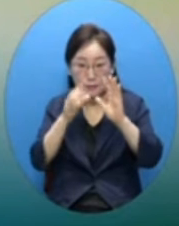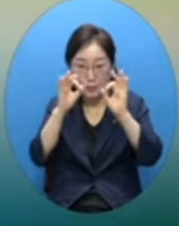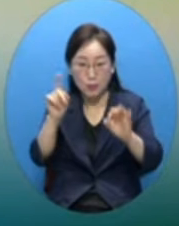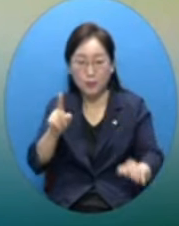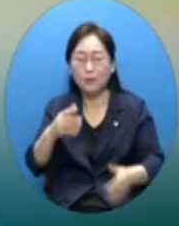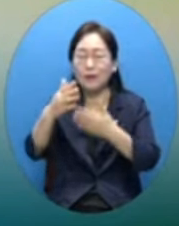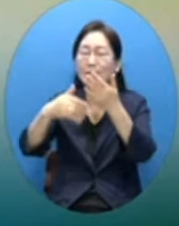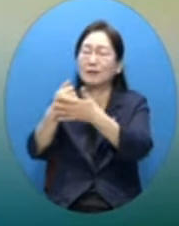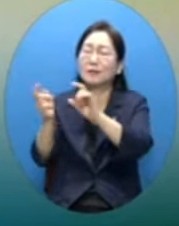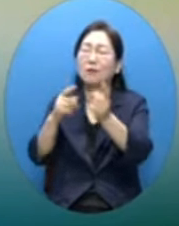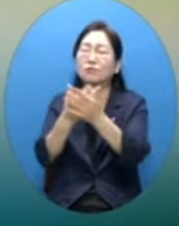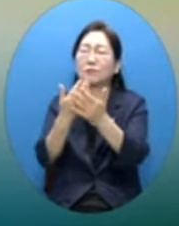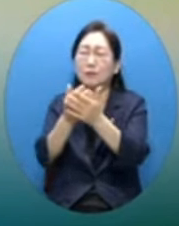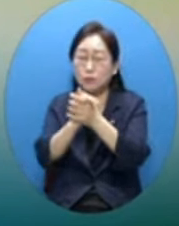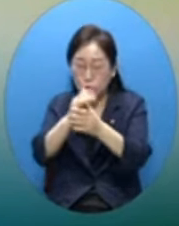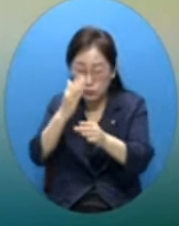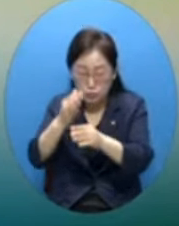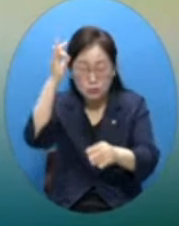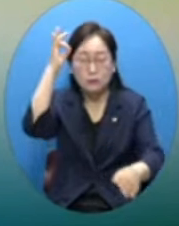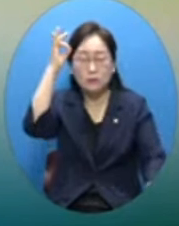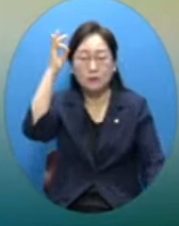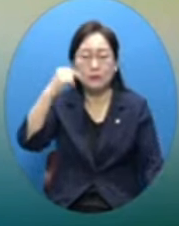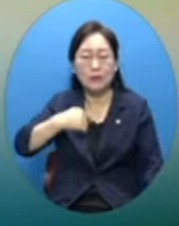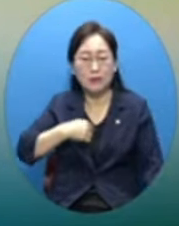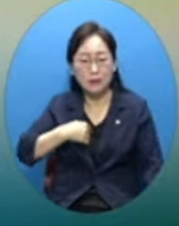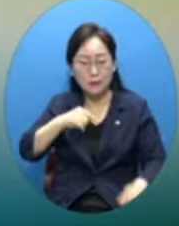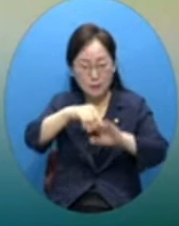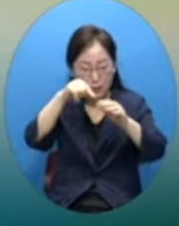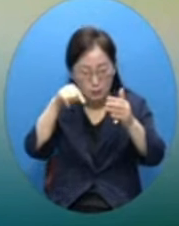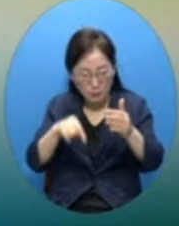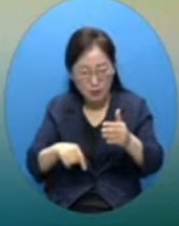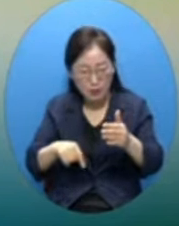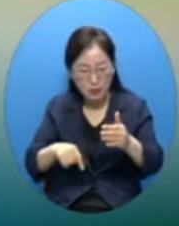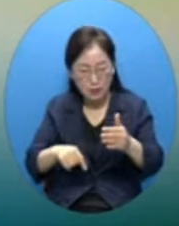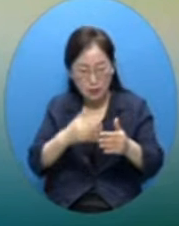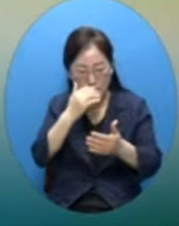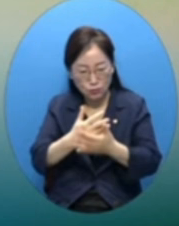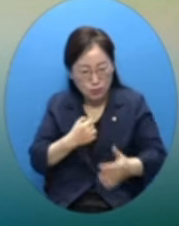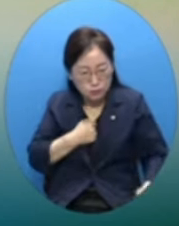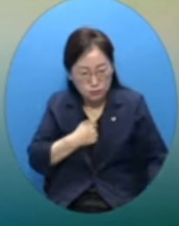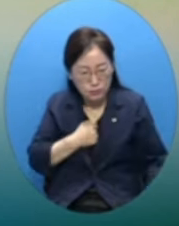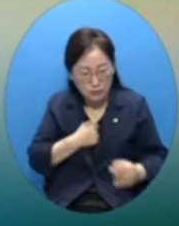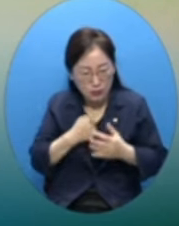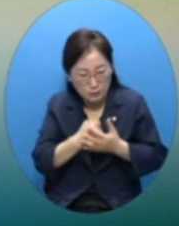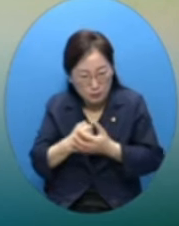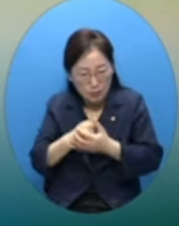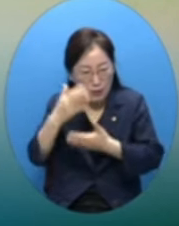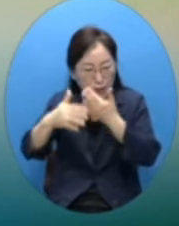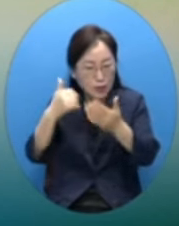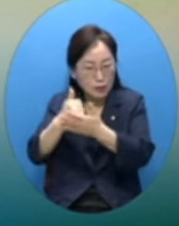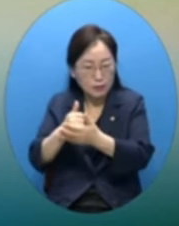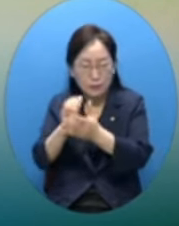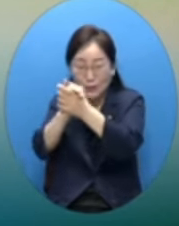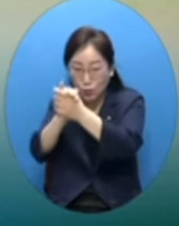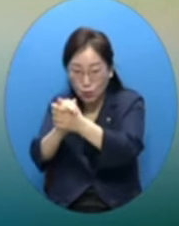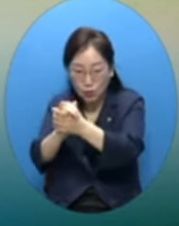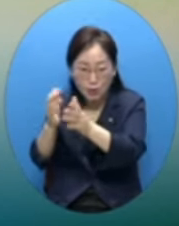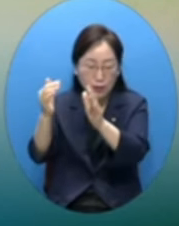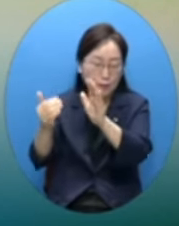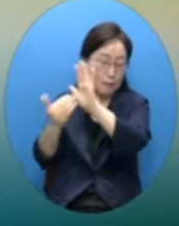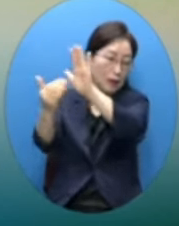살려주세요 기도하던 중 문득 내가 나의 마음에 죄악을 품었다면 주께서 듣지 아니하시리라 말씀이